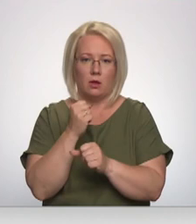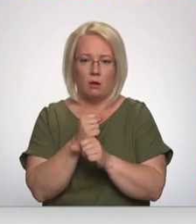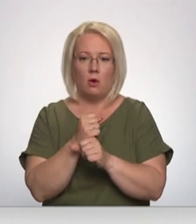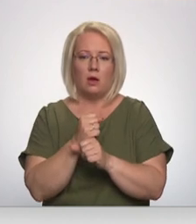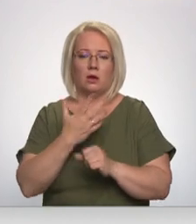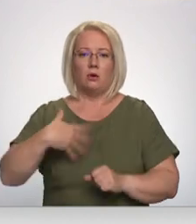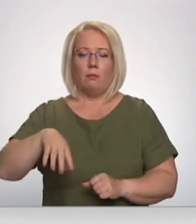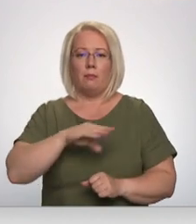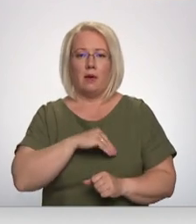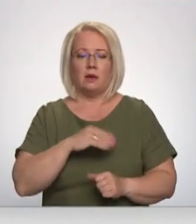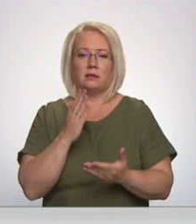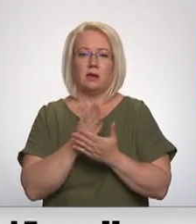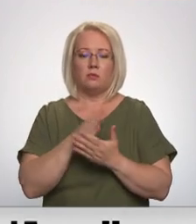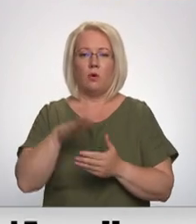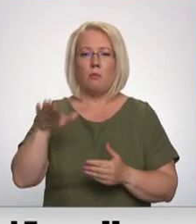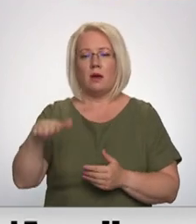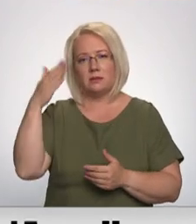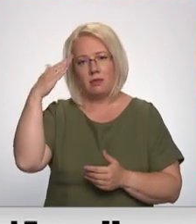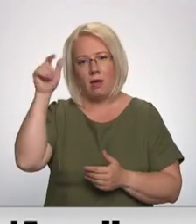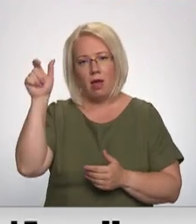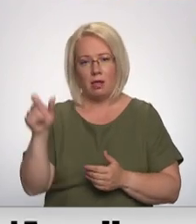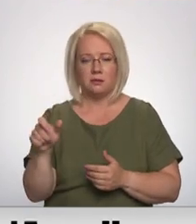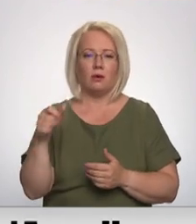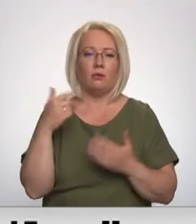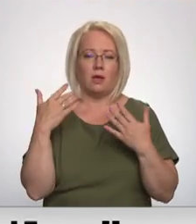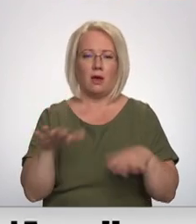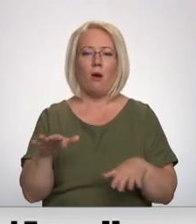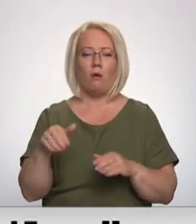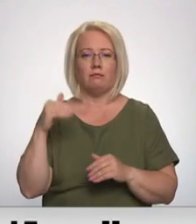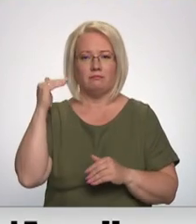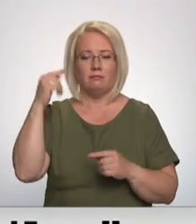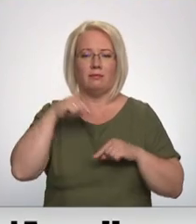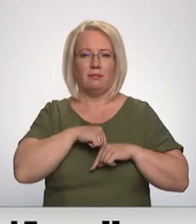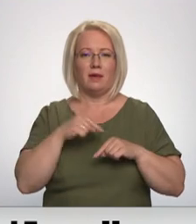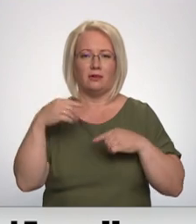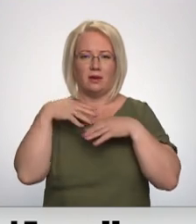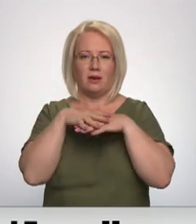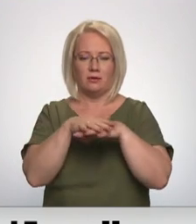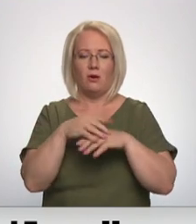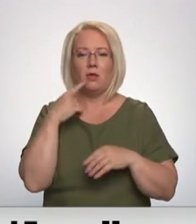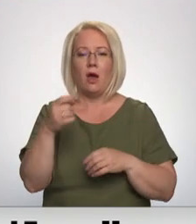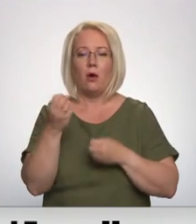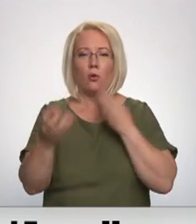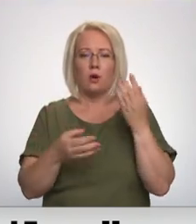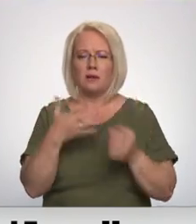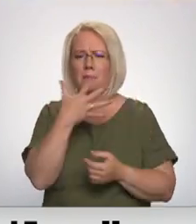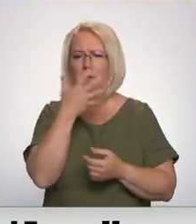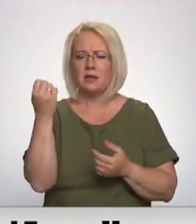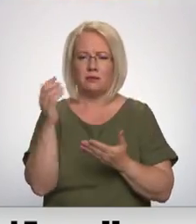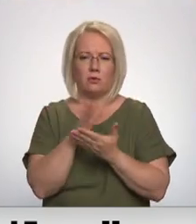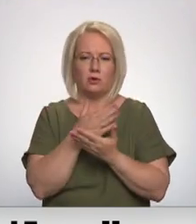tad es esmu mazdēls, un tad jau esam jau paaudzēs iekšā. Latrozē aug vairāk nekā 500